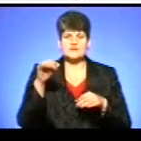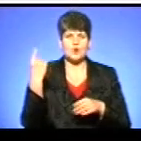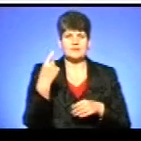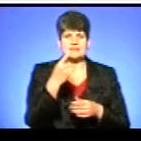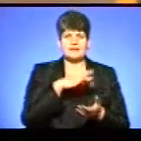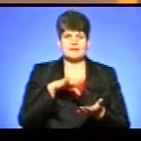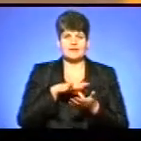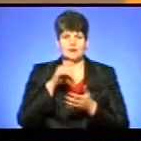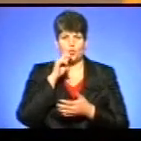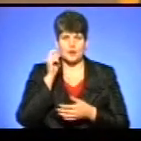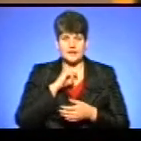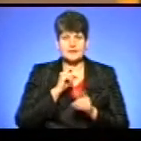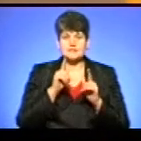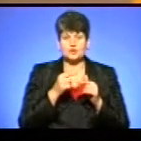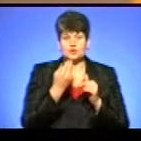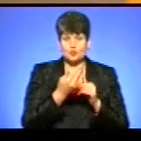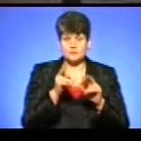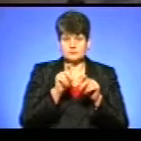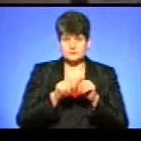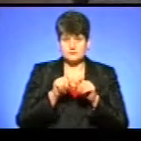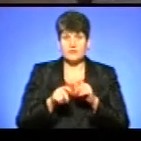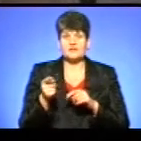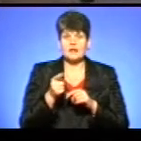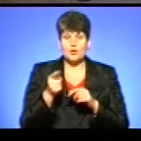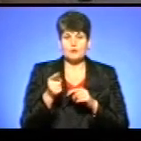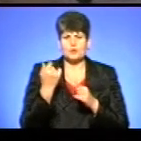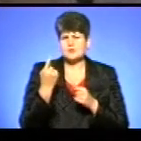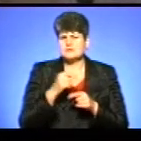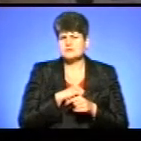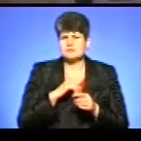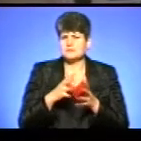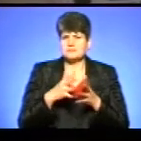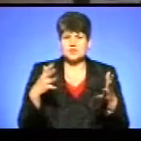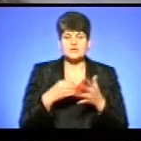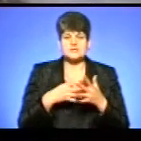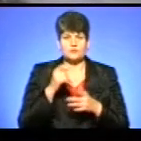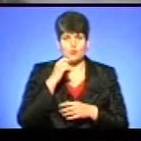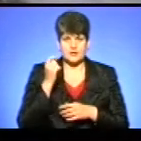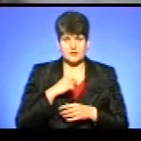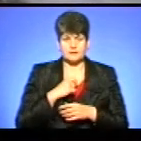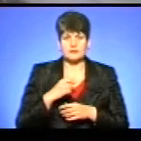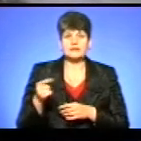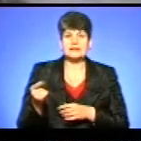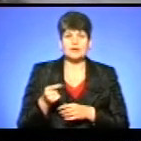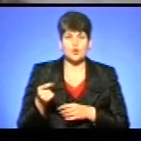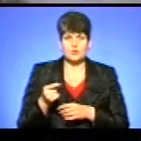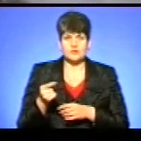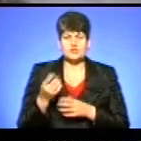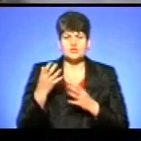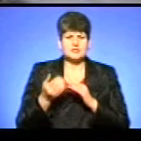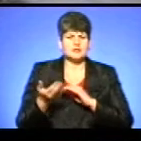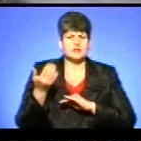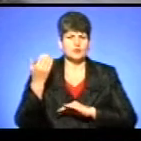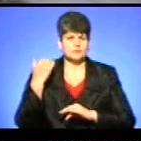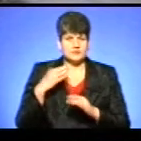центрах України. Згідно з його дослідженням, у Тернополі одні з найвищих тарифів в Україні. Тернопіль ще до підвищення